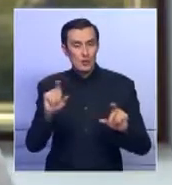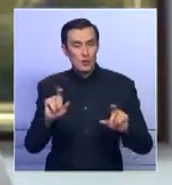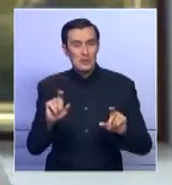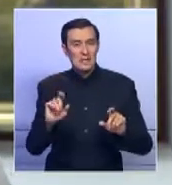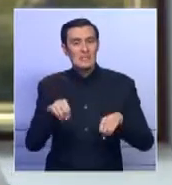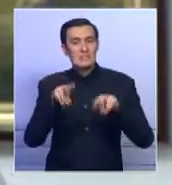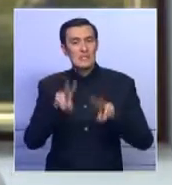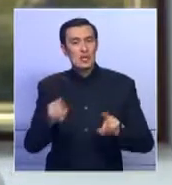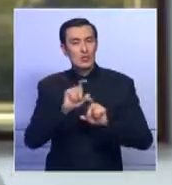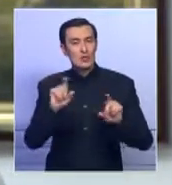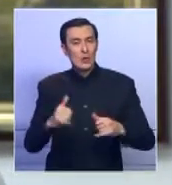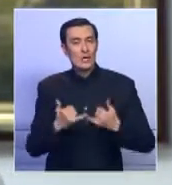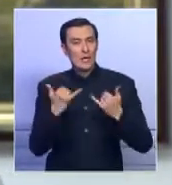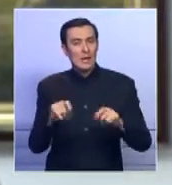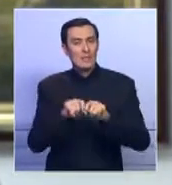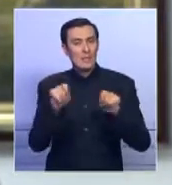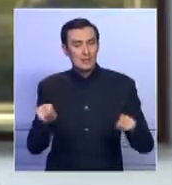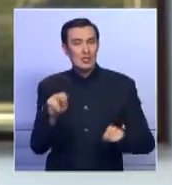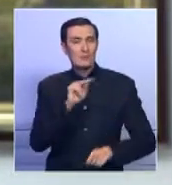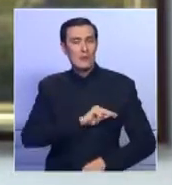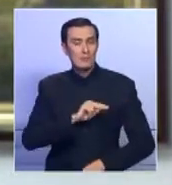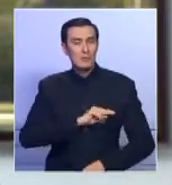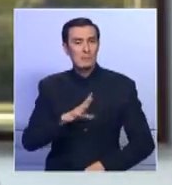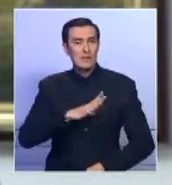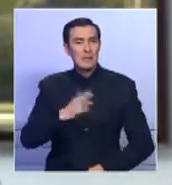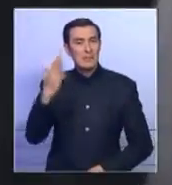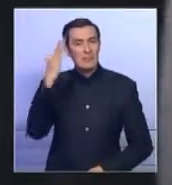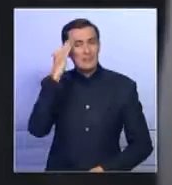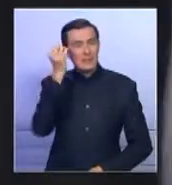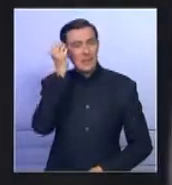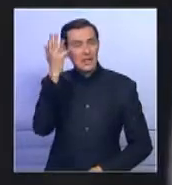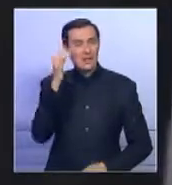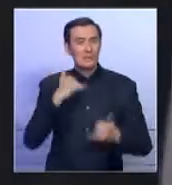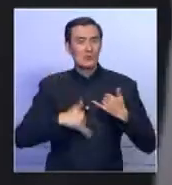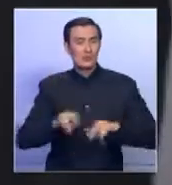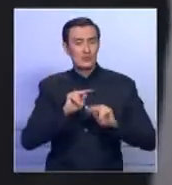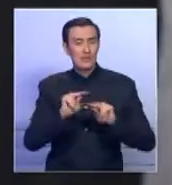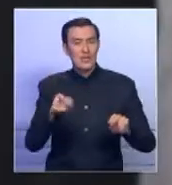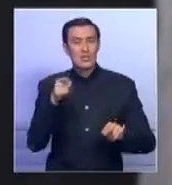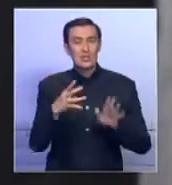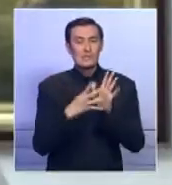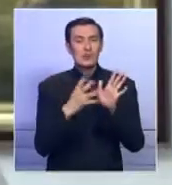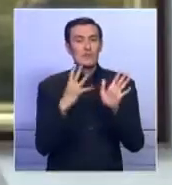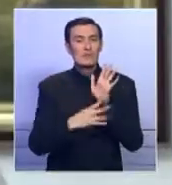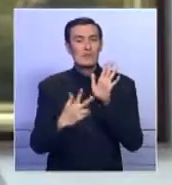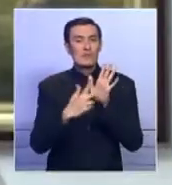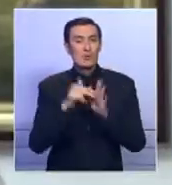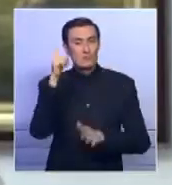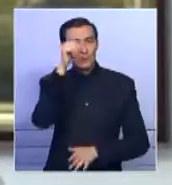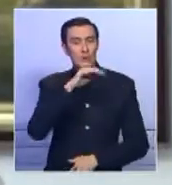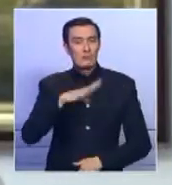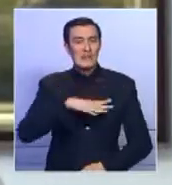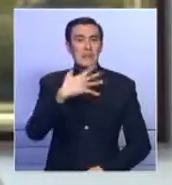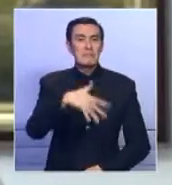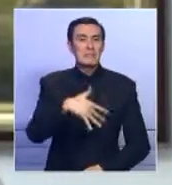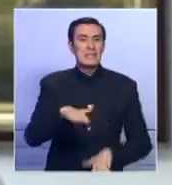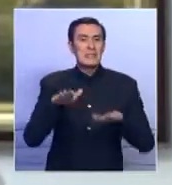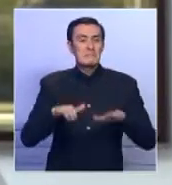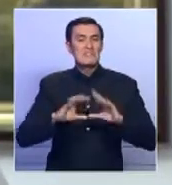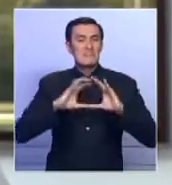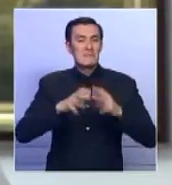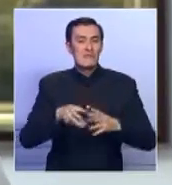открывать специализированные школы, и чтобы в этих школах работали талантливые учителя. В 1998 году мы были на 50-м месте в мире,